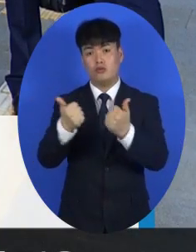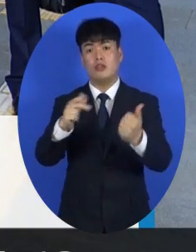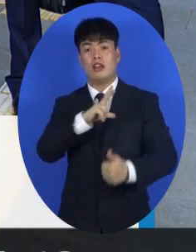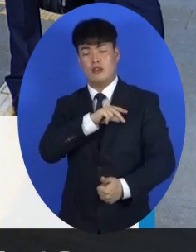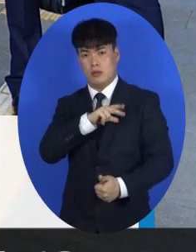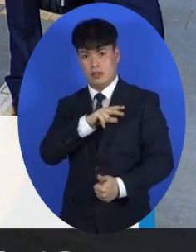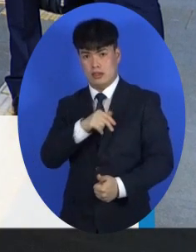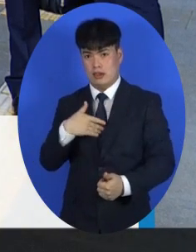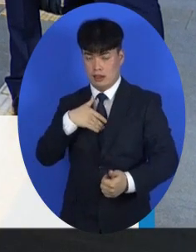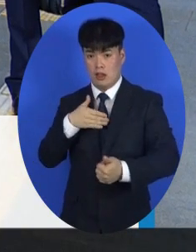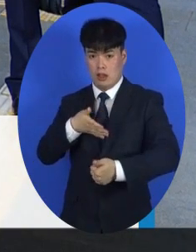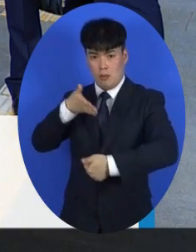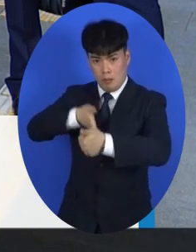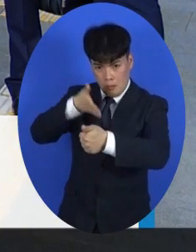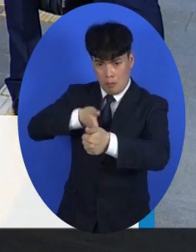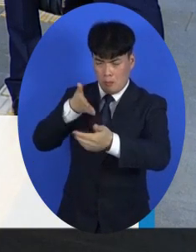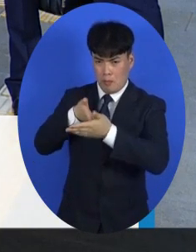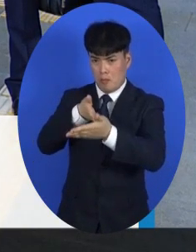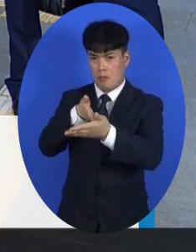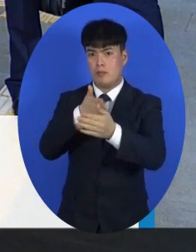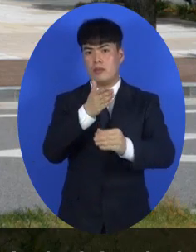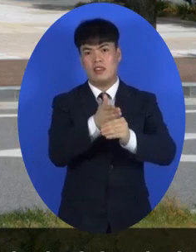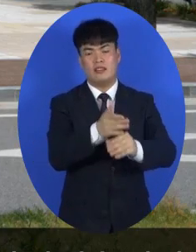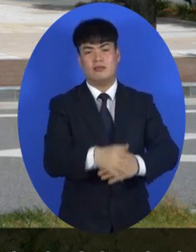예산 확보에 총력을 기울이고 있습니다.